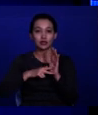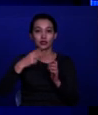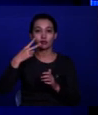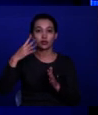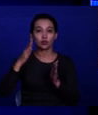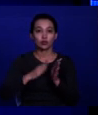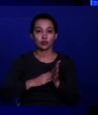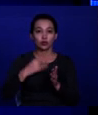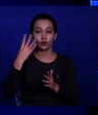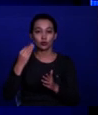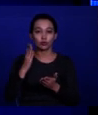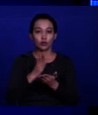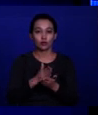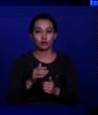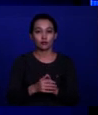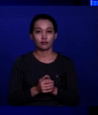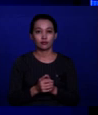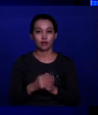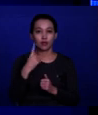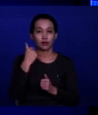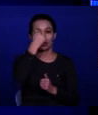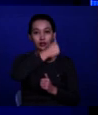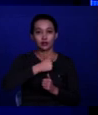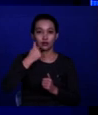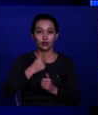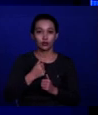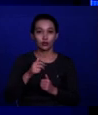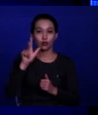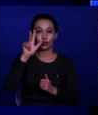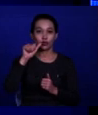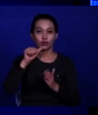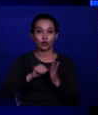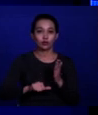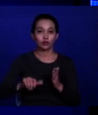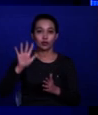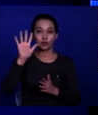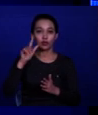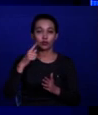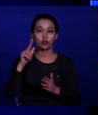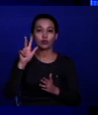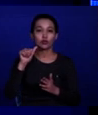yoki 29 sutka. Bir yil 365 yoki